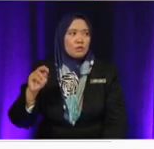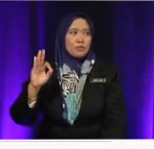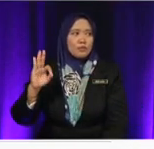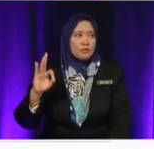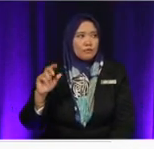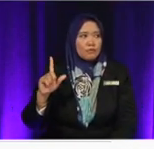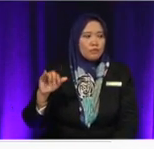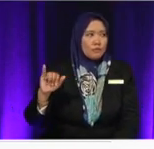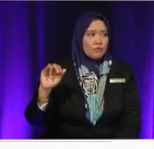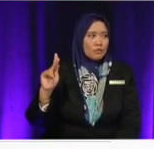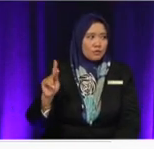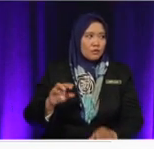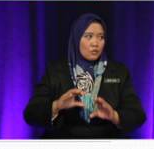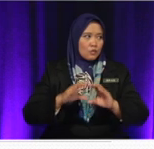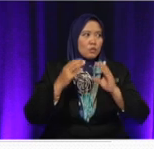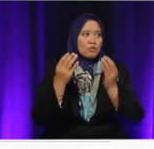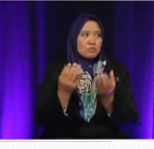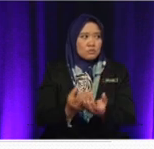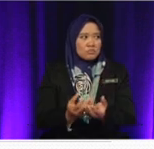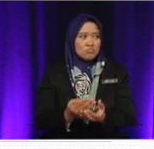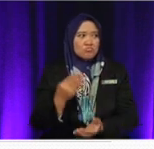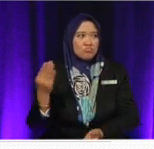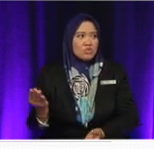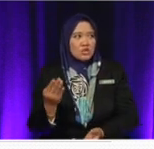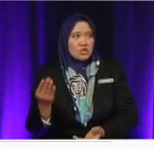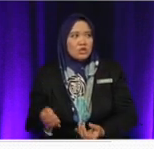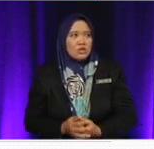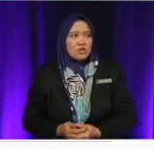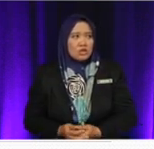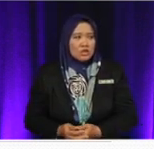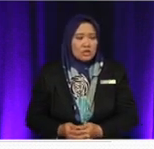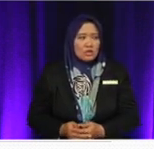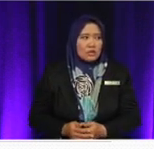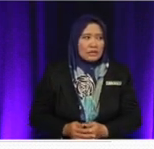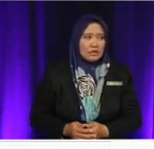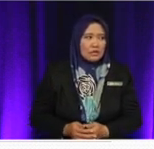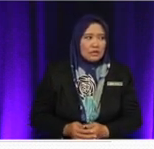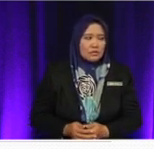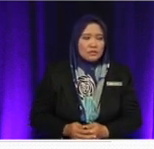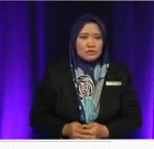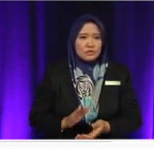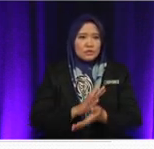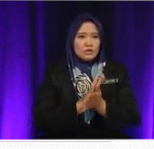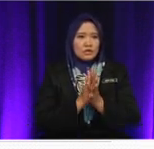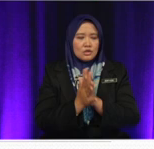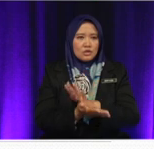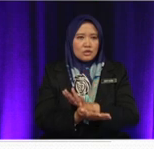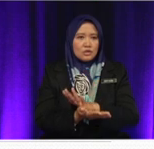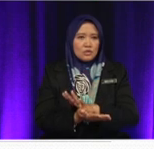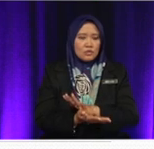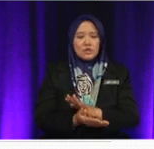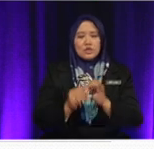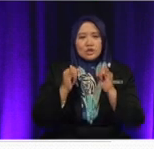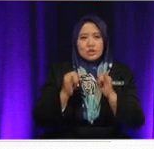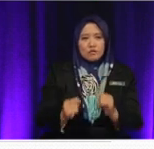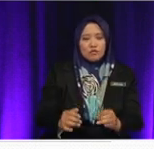perbezaan faham ataupun perbezaan pendapat. Maka ia akan berlaku. Ia akan tercetus antara satu kumpulan dengan kumpulan lain atau individu dengan individu yang